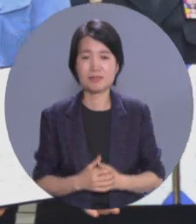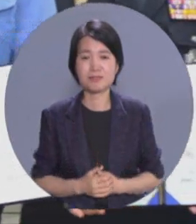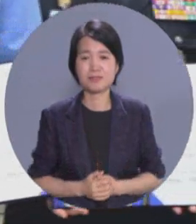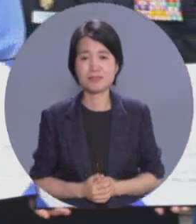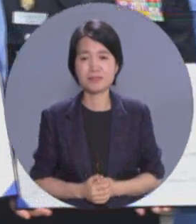참석했습니다